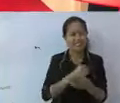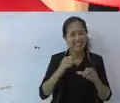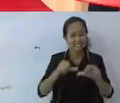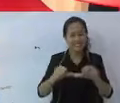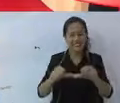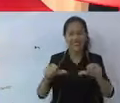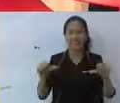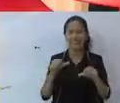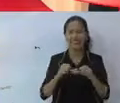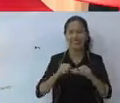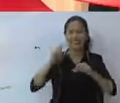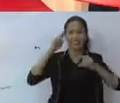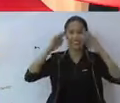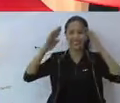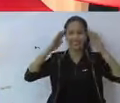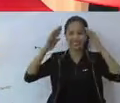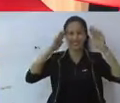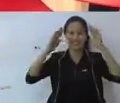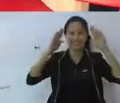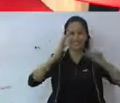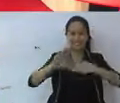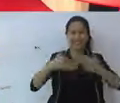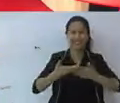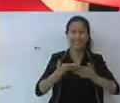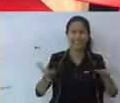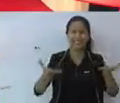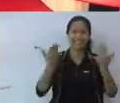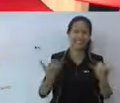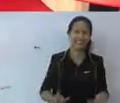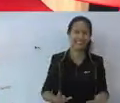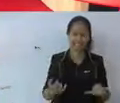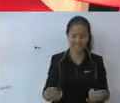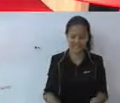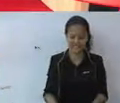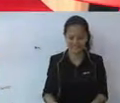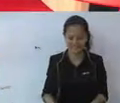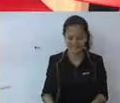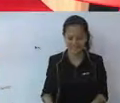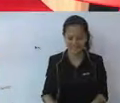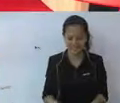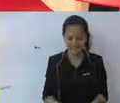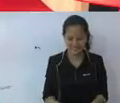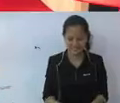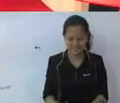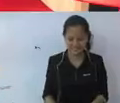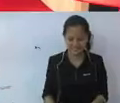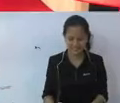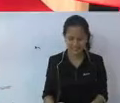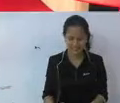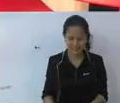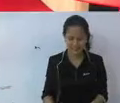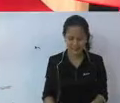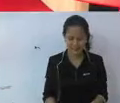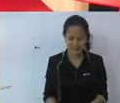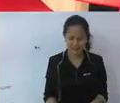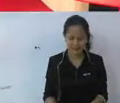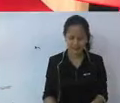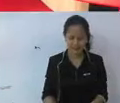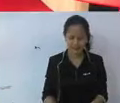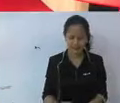simbahan. Hello, hello po sa inyo po dyan lahat. Hello. Hello. At siyempre mga senior citizen. Yun, hello po, hello po.